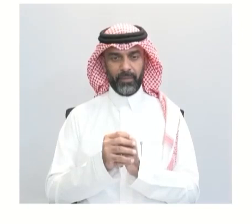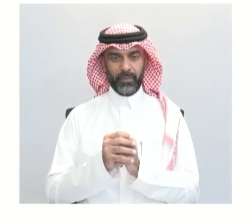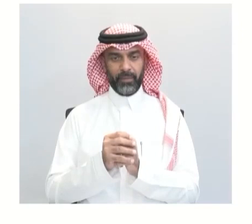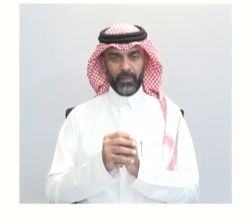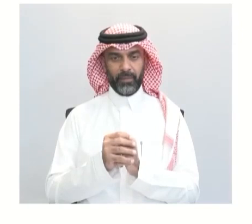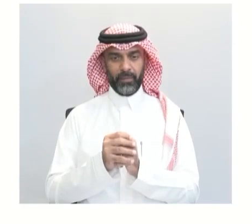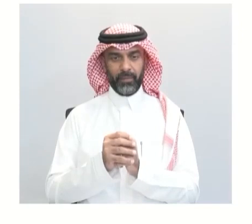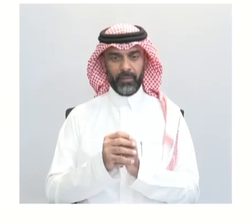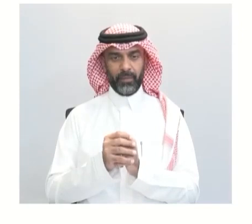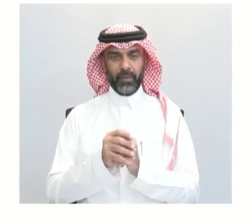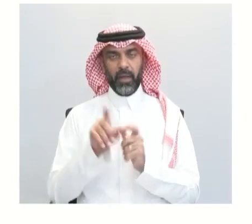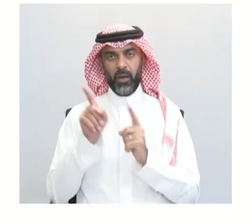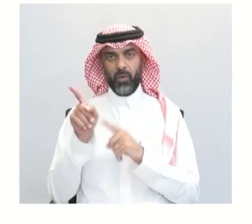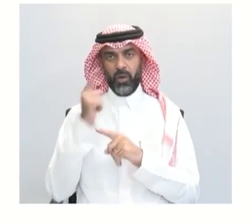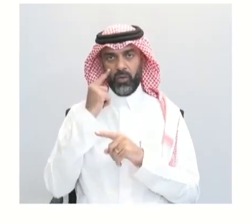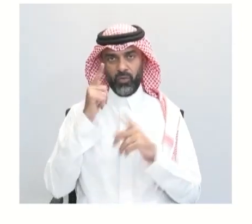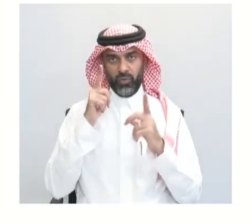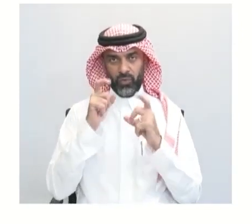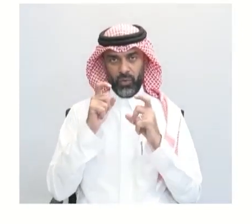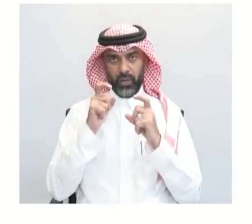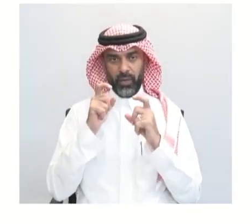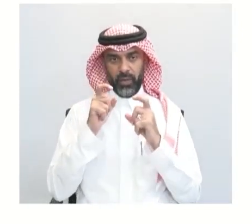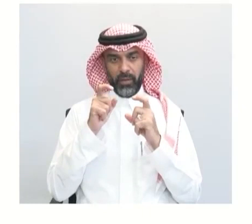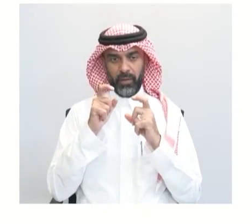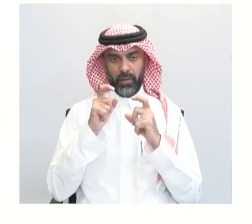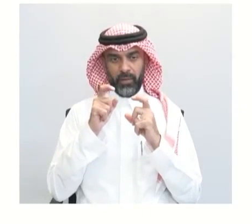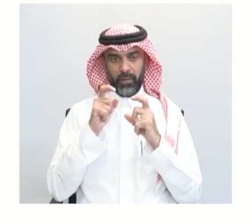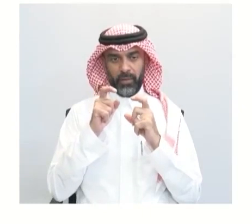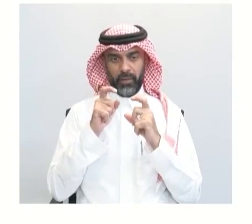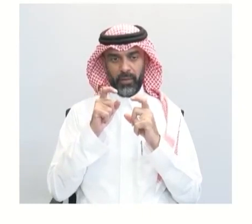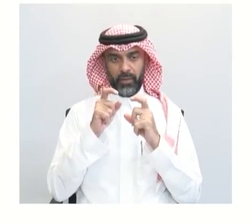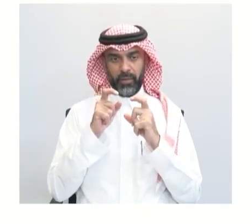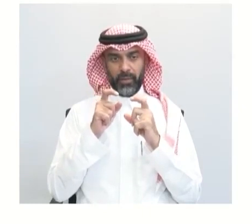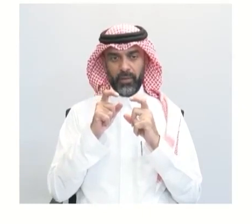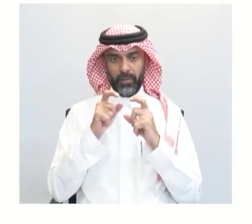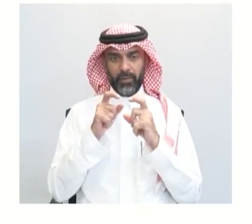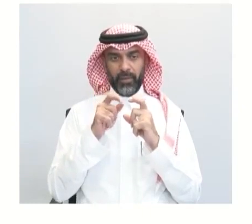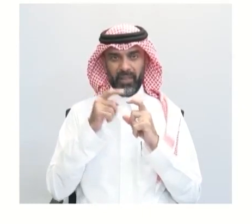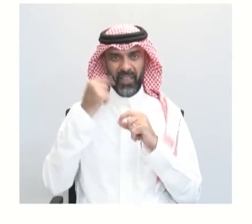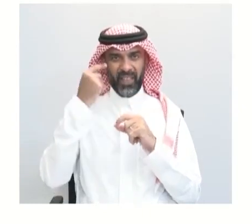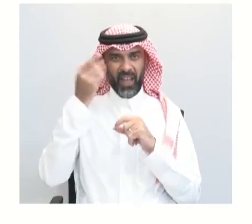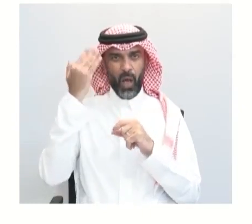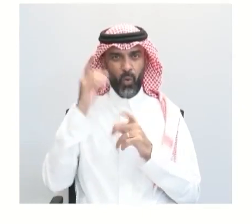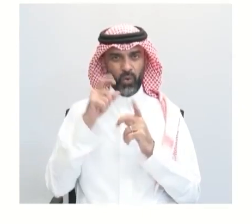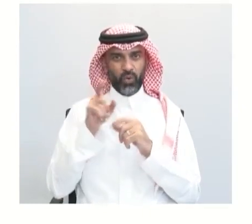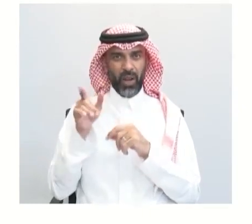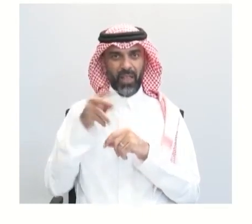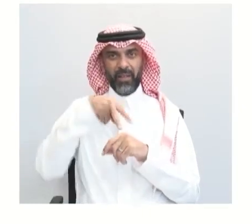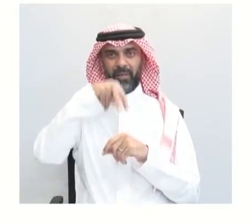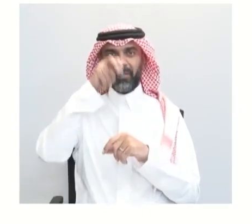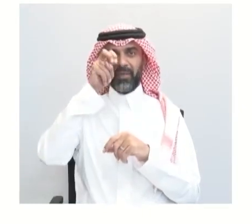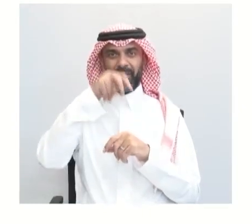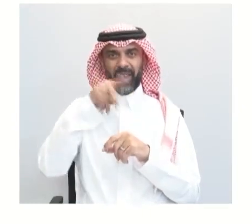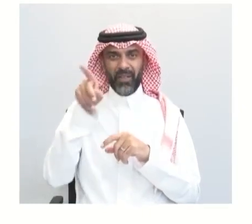المعده هنا اظهرت لكم هذه الصوره تذكر اثناء دراستنا للجهاز التنفسي واتفقنا سويا انه عند ابتلاع